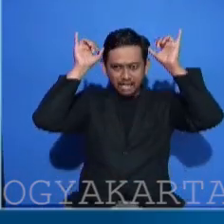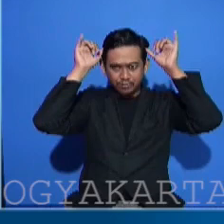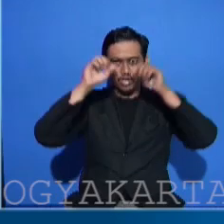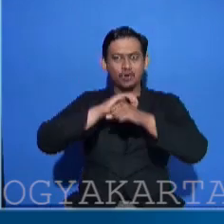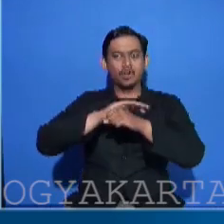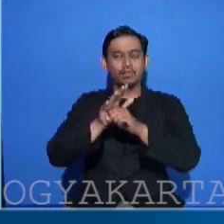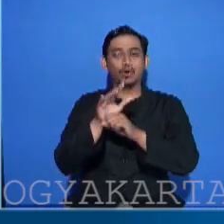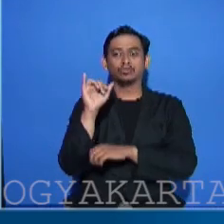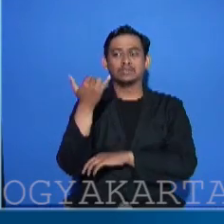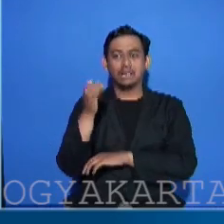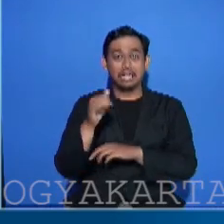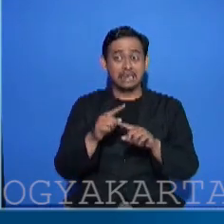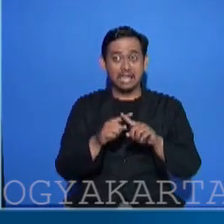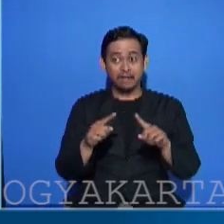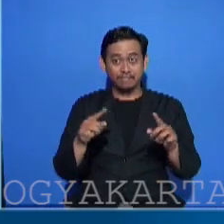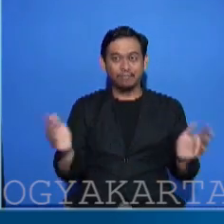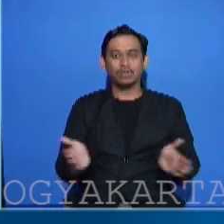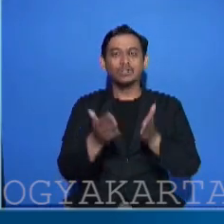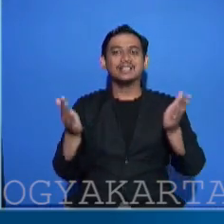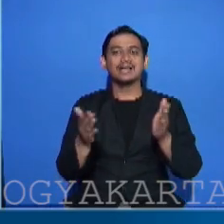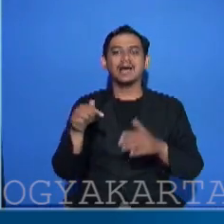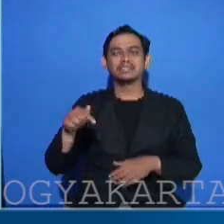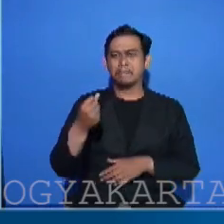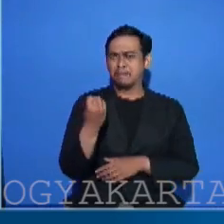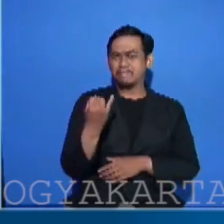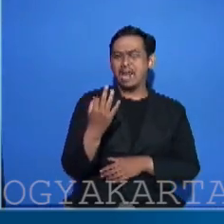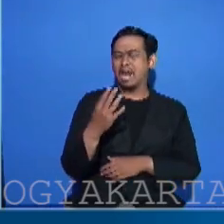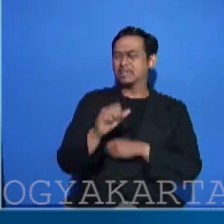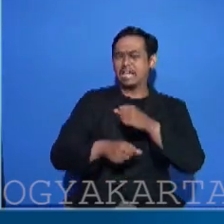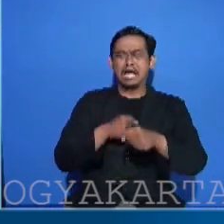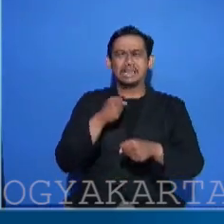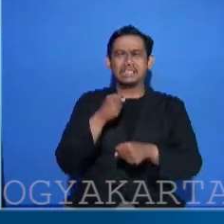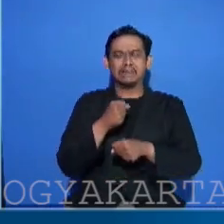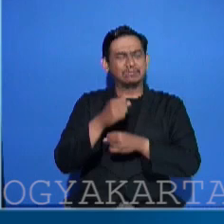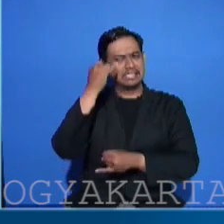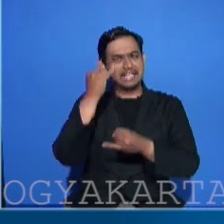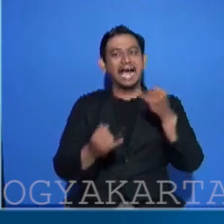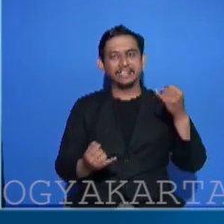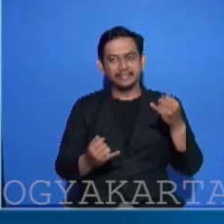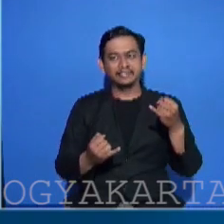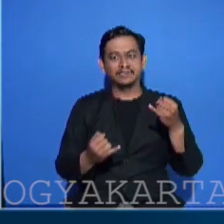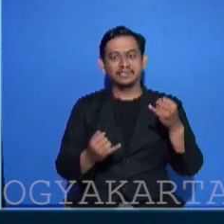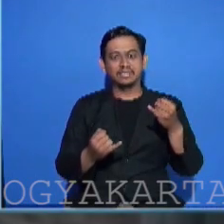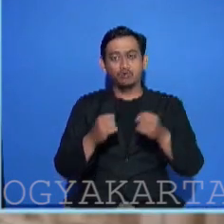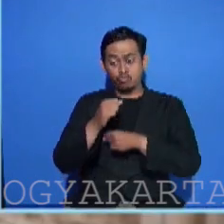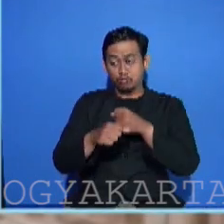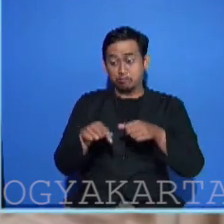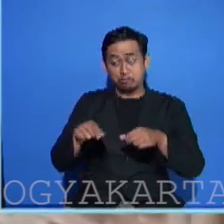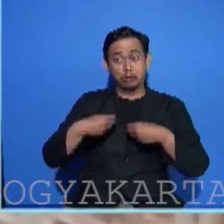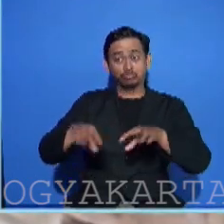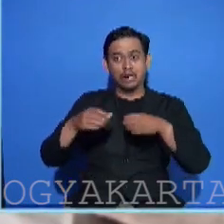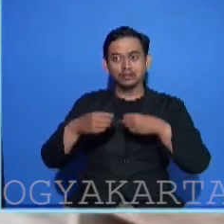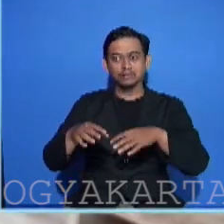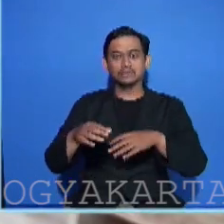namun peternakan ini beberapa tahun terakhir juga memenuhi permintaan domba dari Singapura dan beberapa negara lain